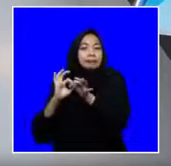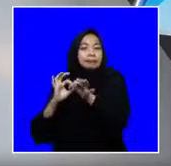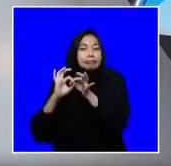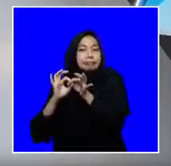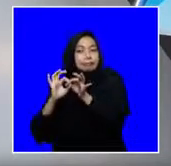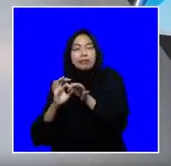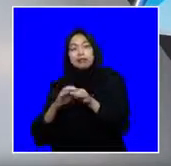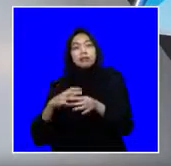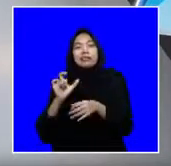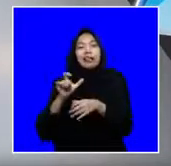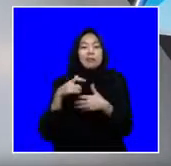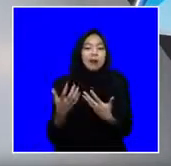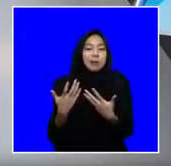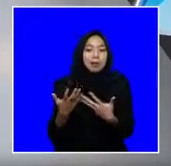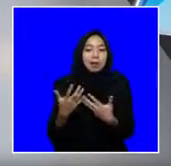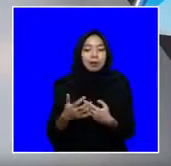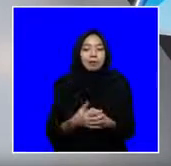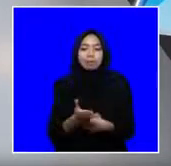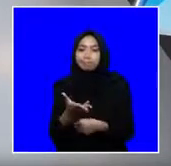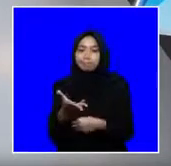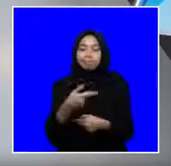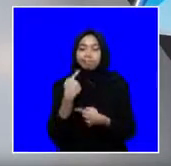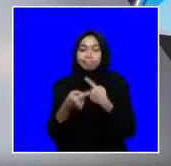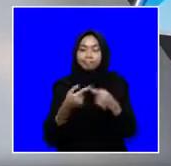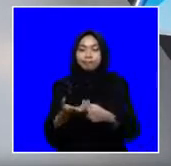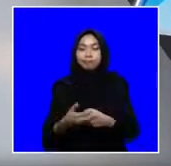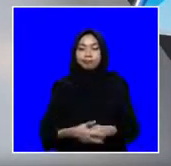baru saja Mas Menteri umumkan. Silakan Pak Andin.